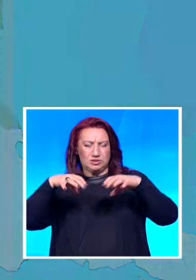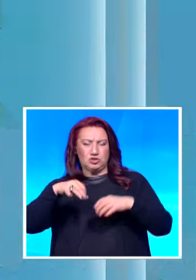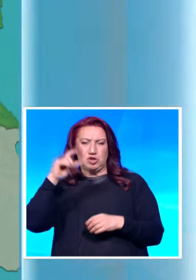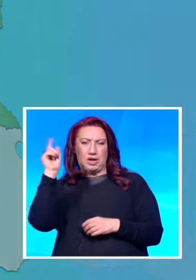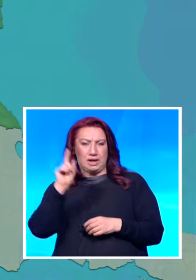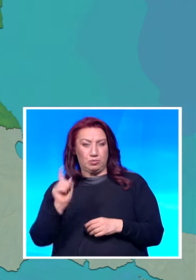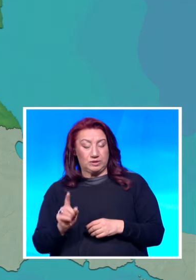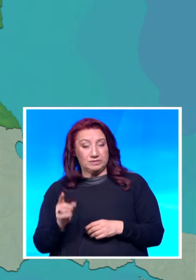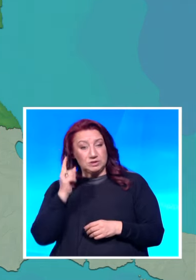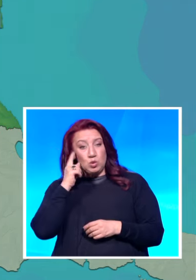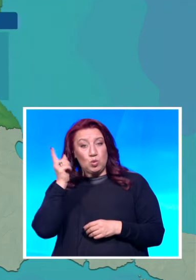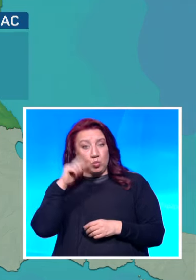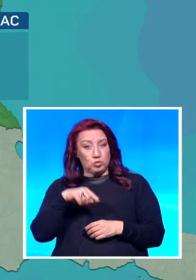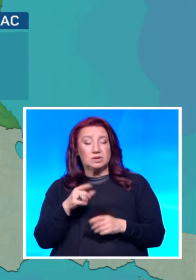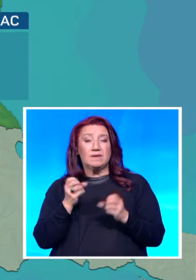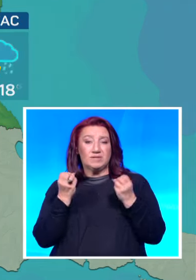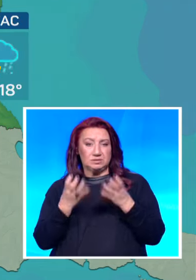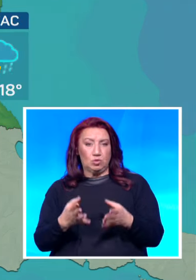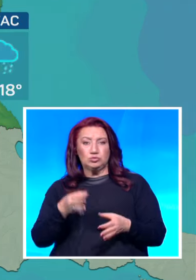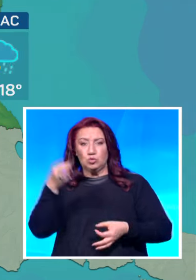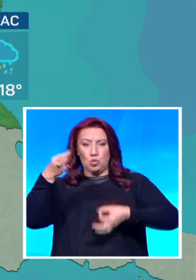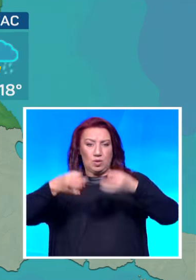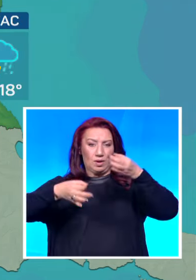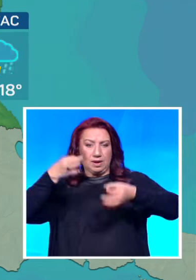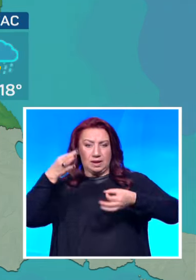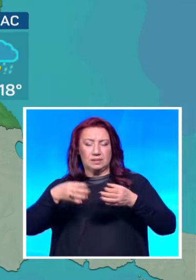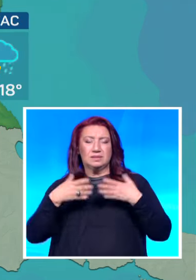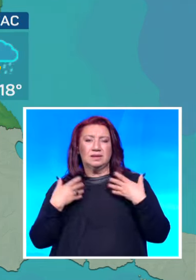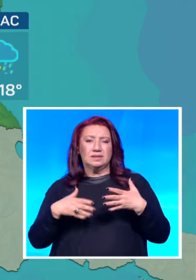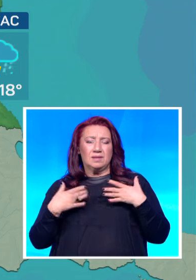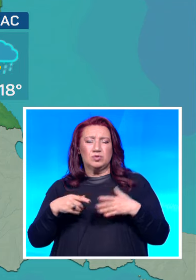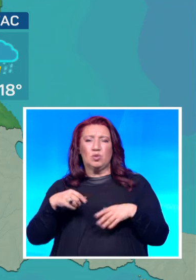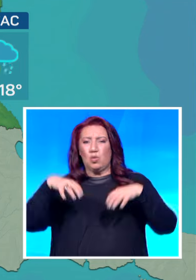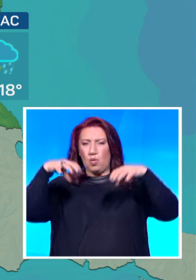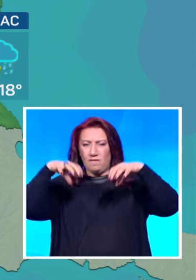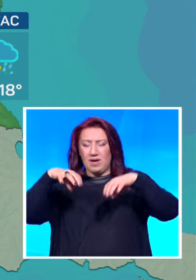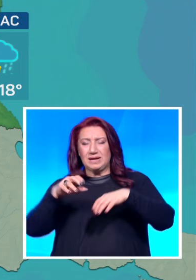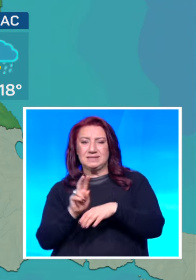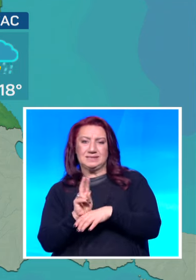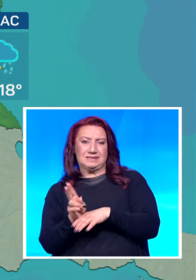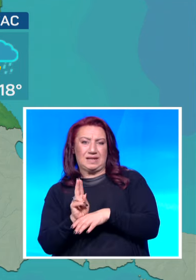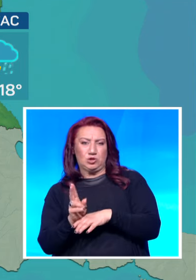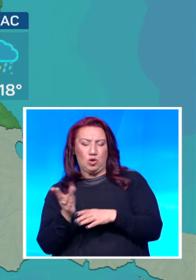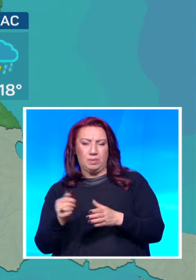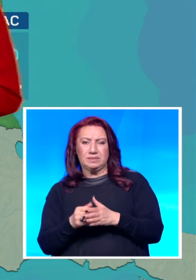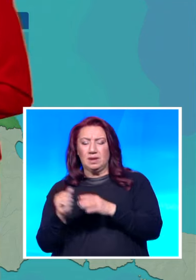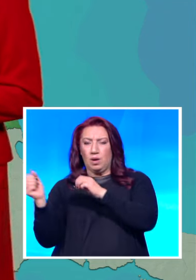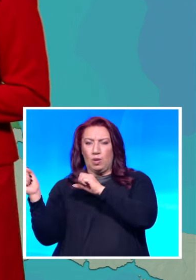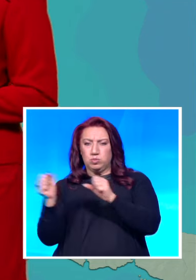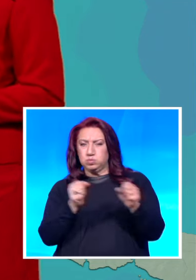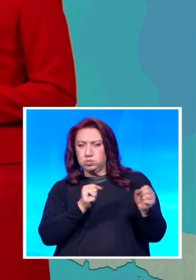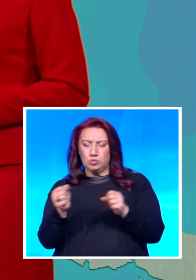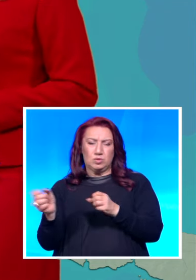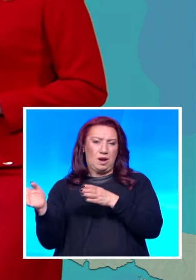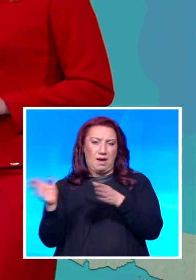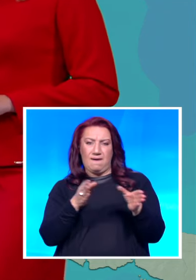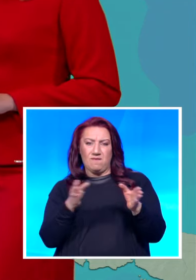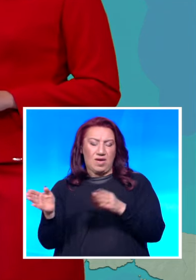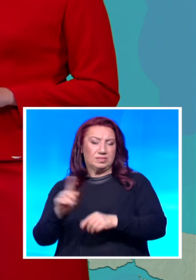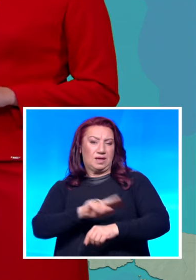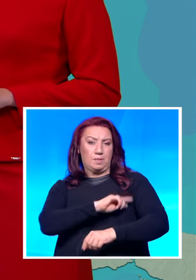утре дори и градушки. На най-много места ще вали и ще гърми утре в следобедните часове. При буря и вятърът ще се